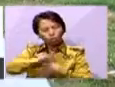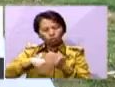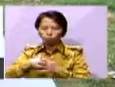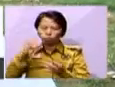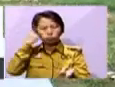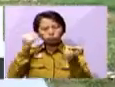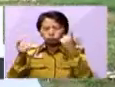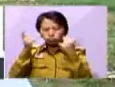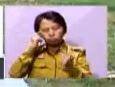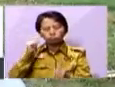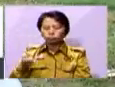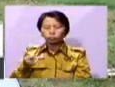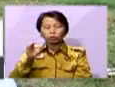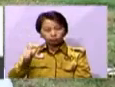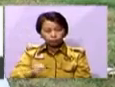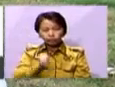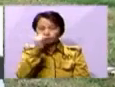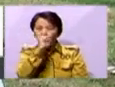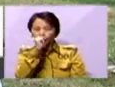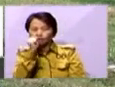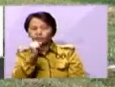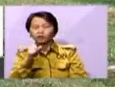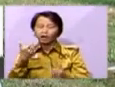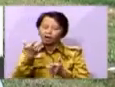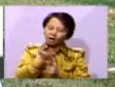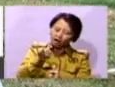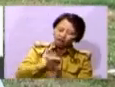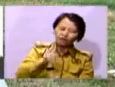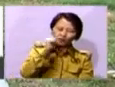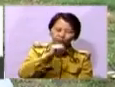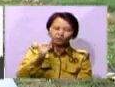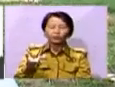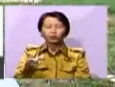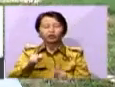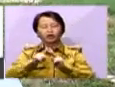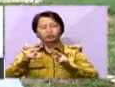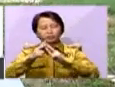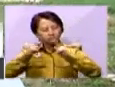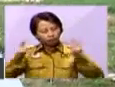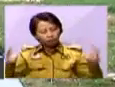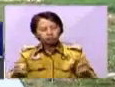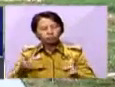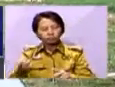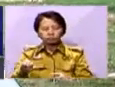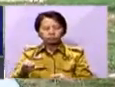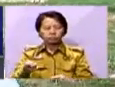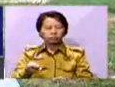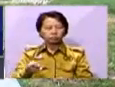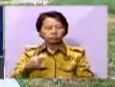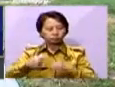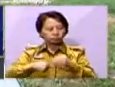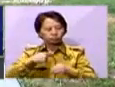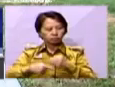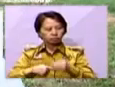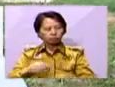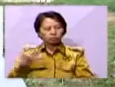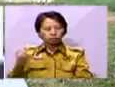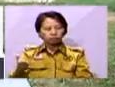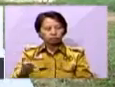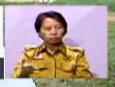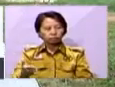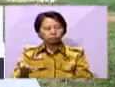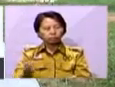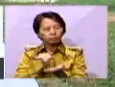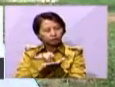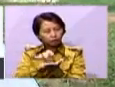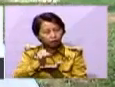Dia melawak boleh, menyanyi boleh. Tapi yang paling yang saya ingat ialah tentang dia punya